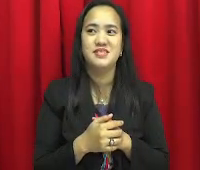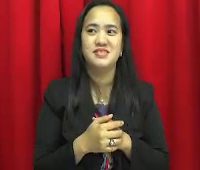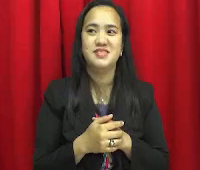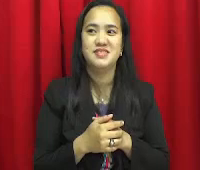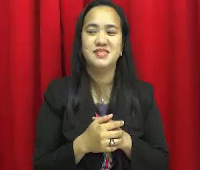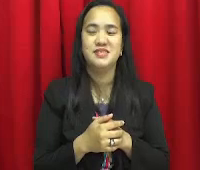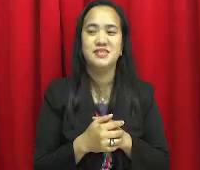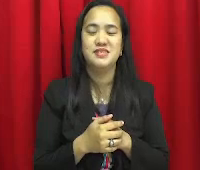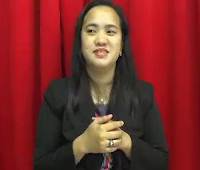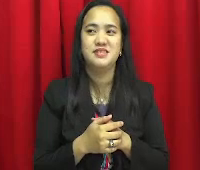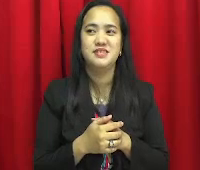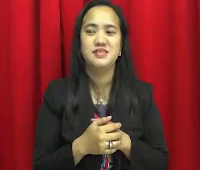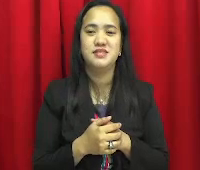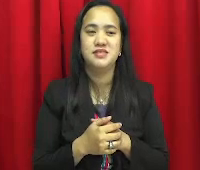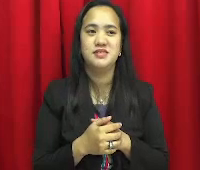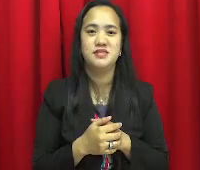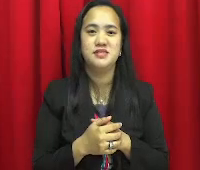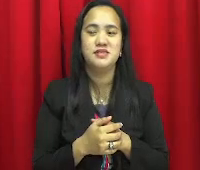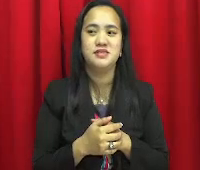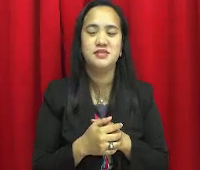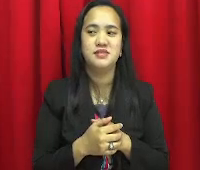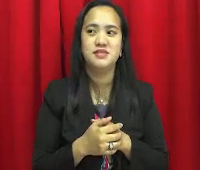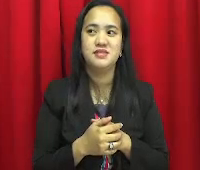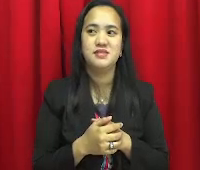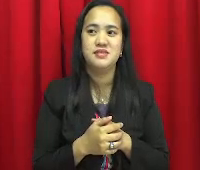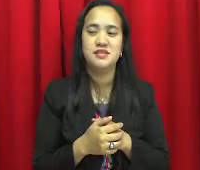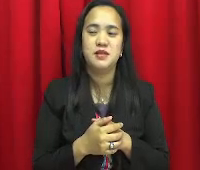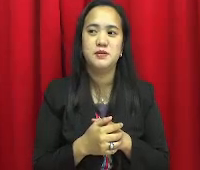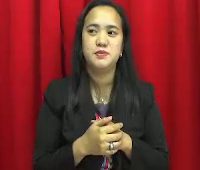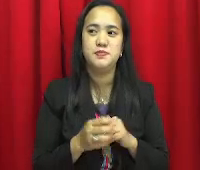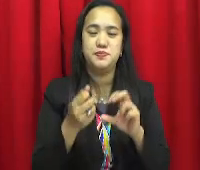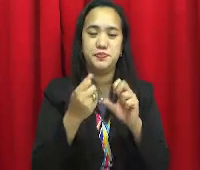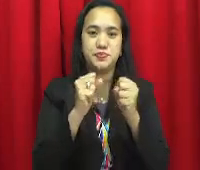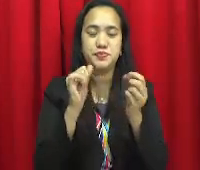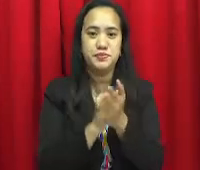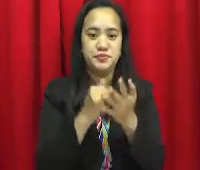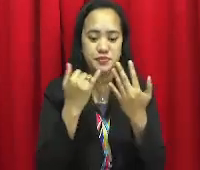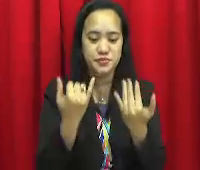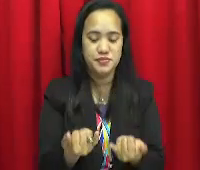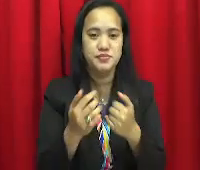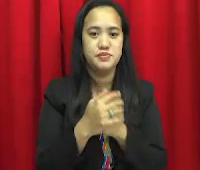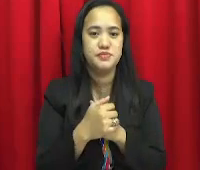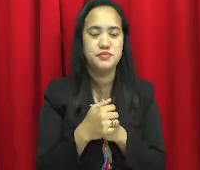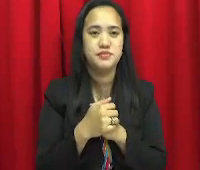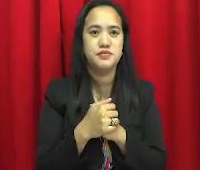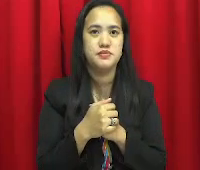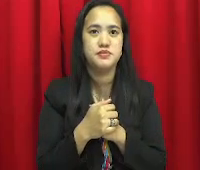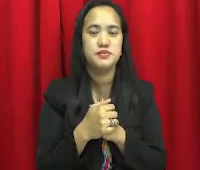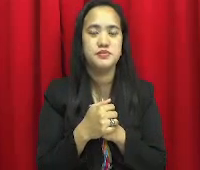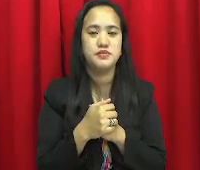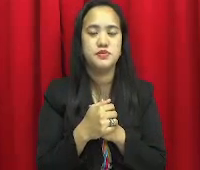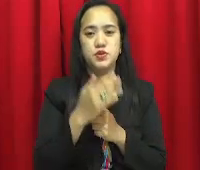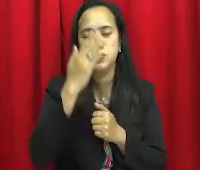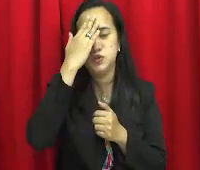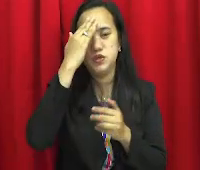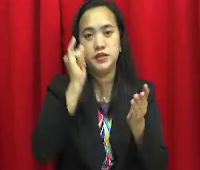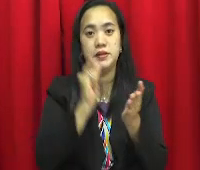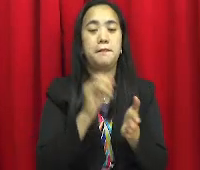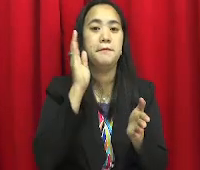Sa sige. Kanya lahat. Napakaganda, no? So, talagang, alam mo, magaling kasi talaga